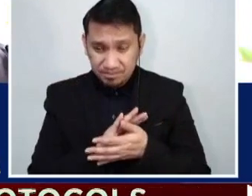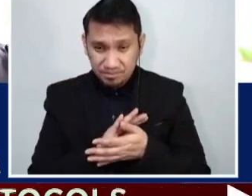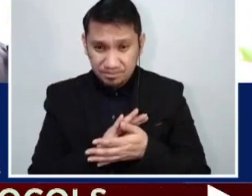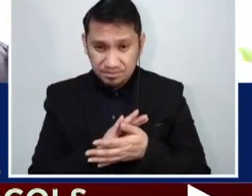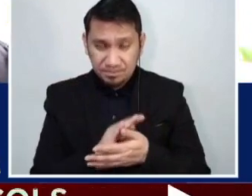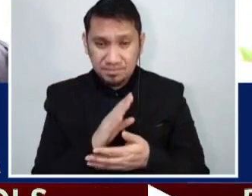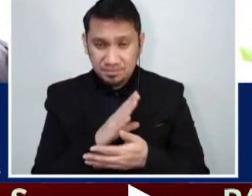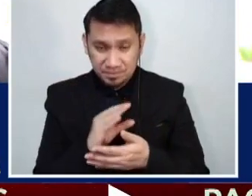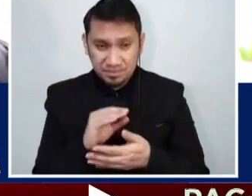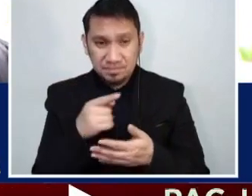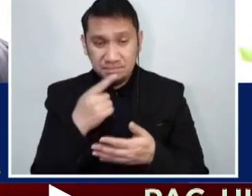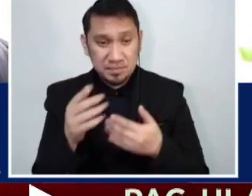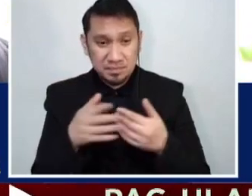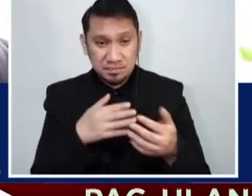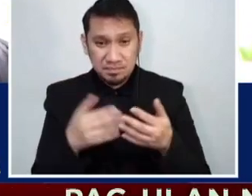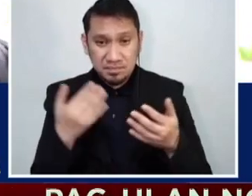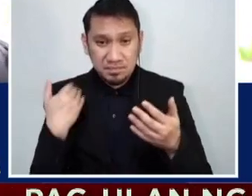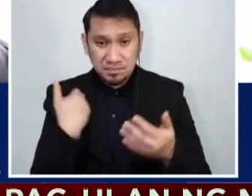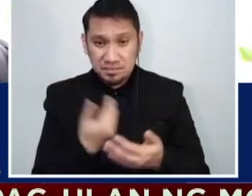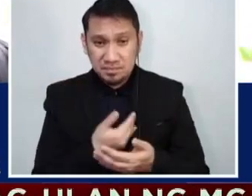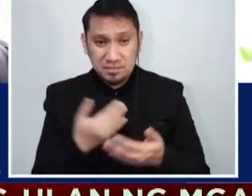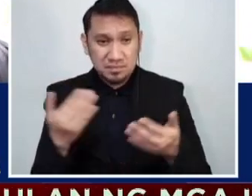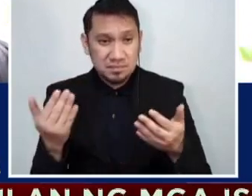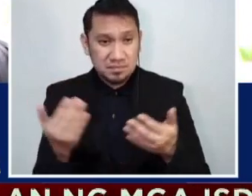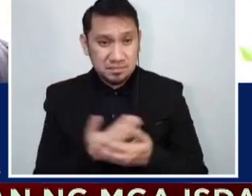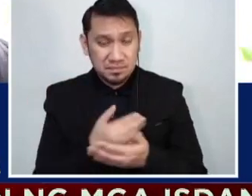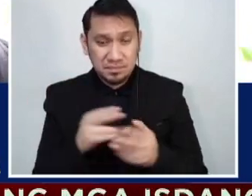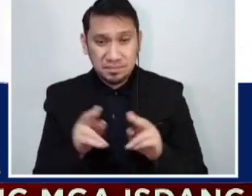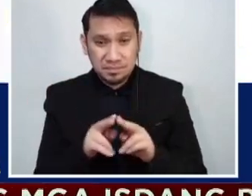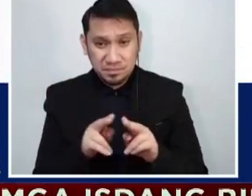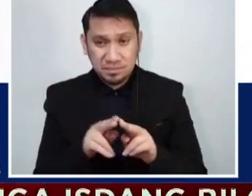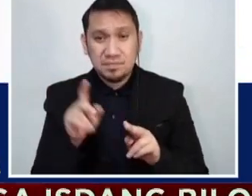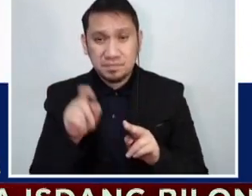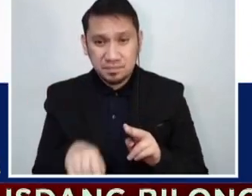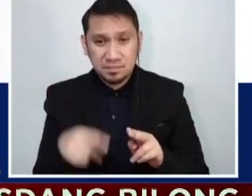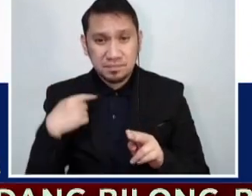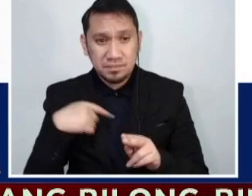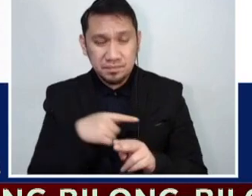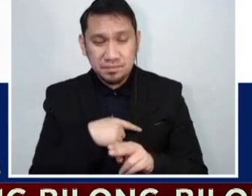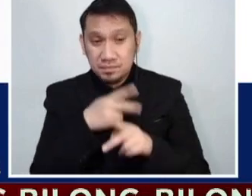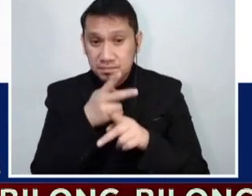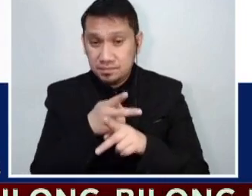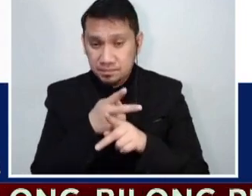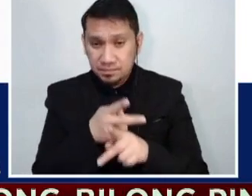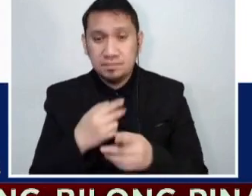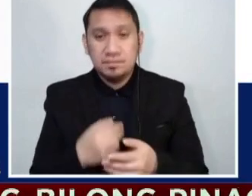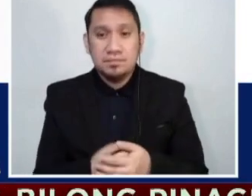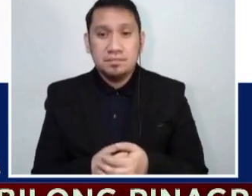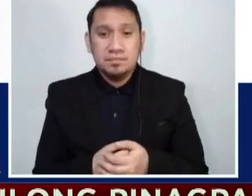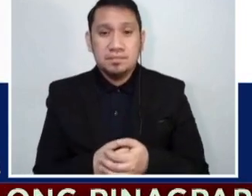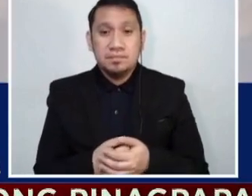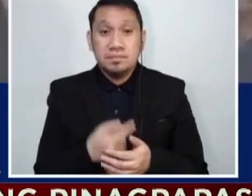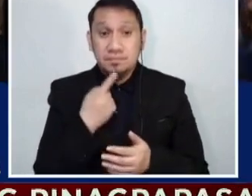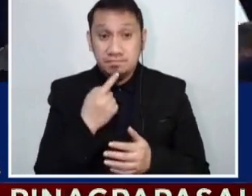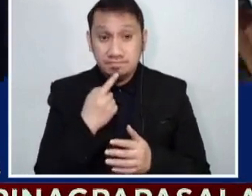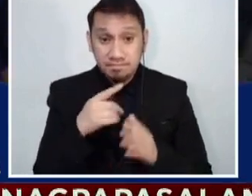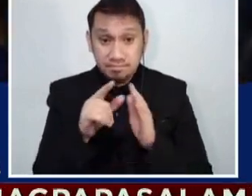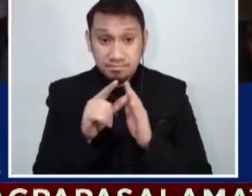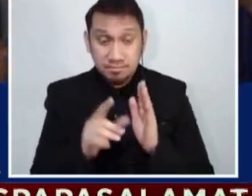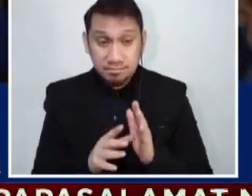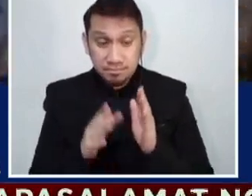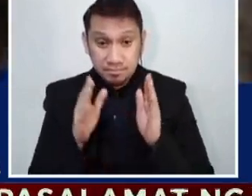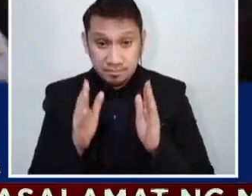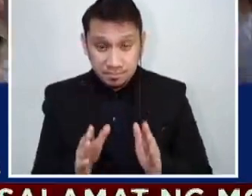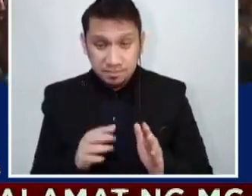becoming our new normal, wala nang pong mawawala kung tayo nag-iingat. Ayon kay election lawyer Al Agra,